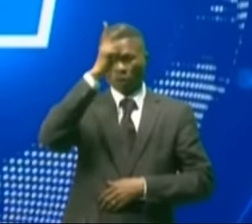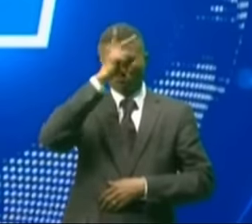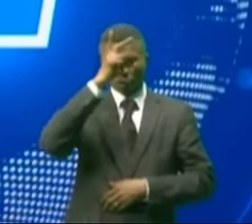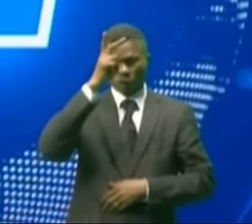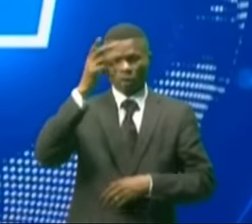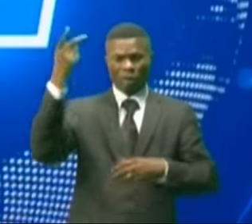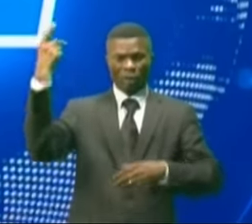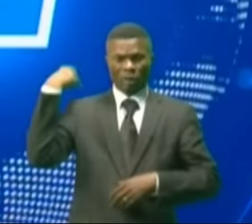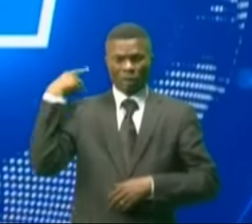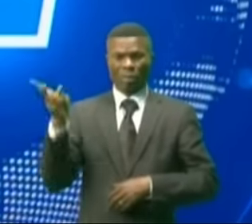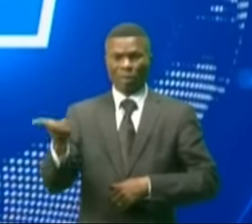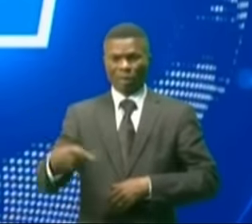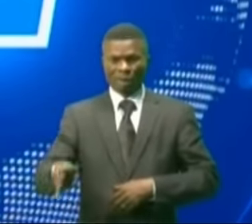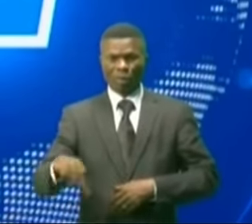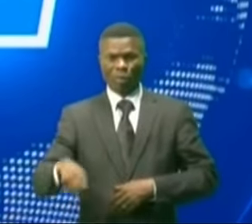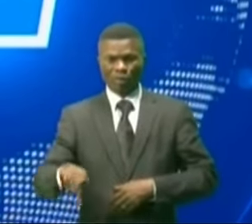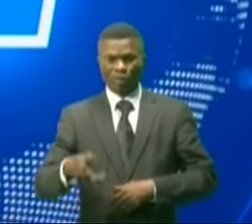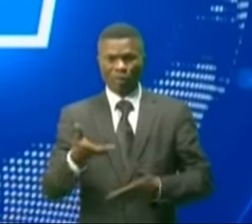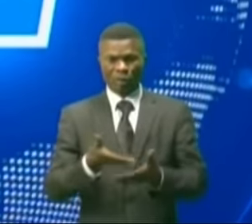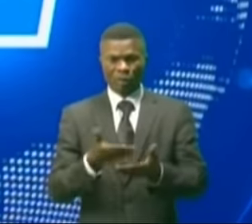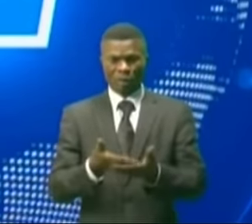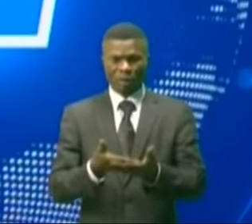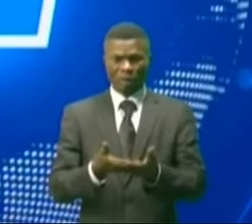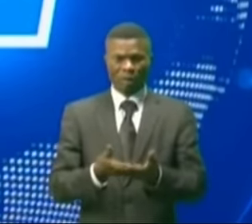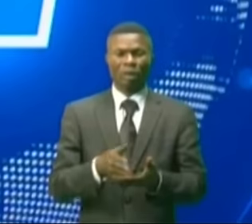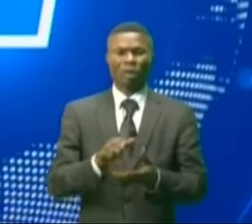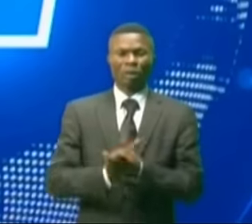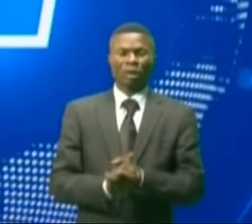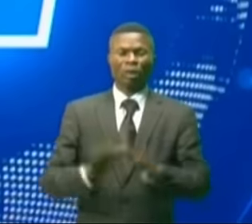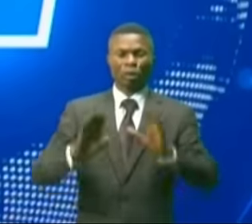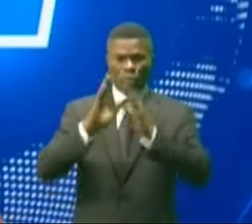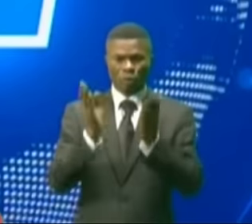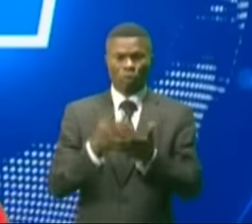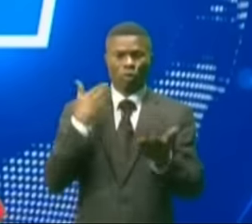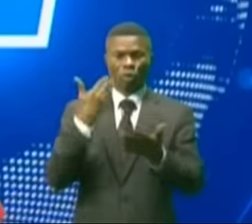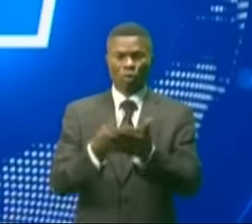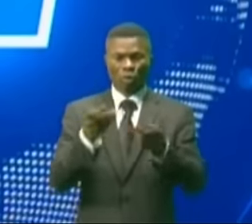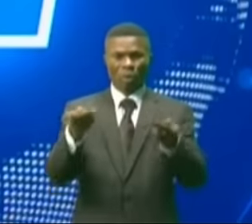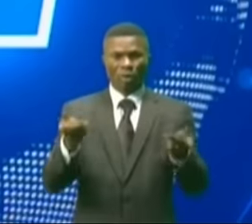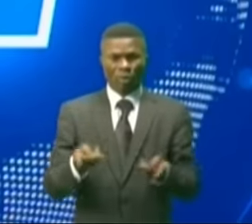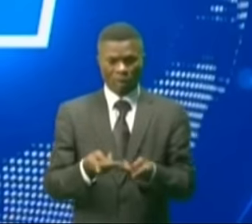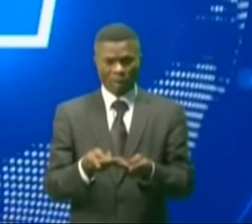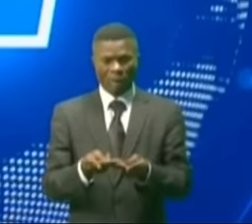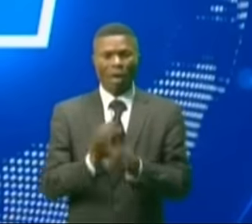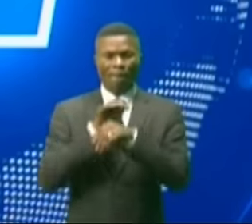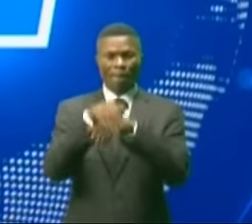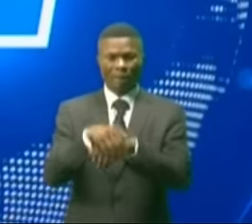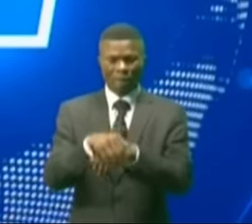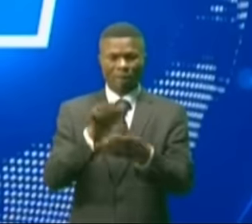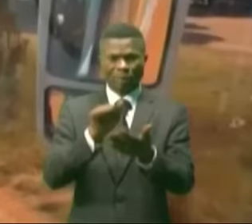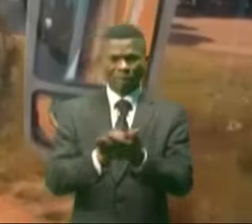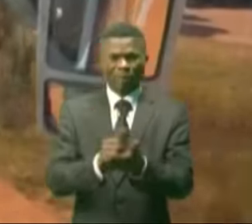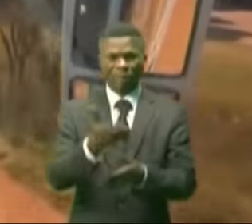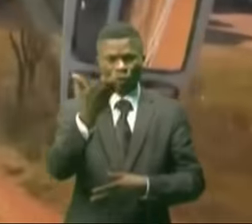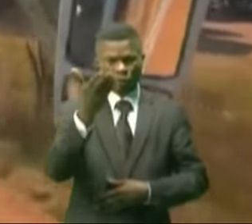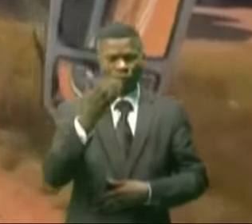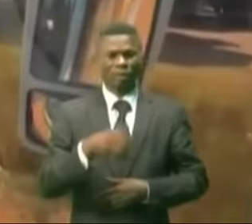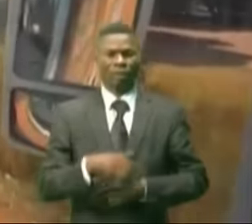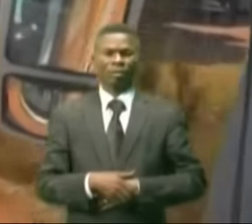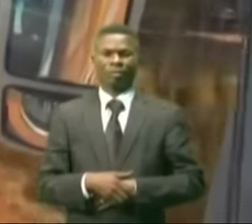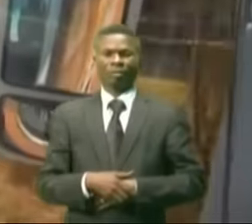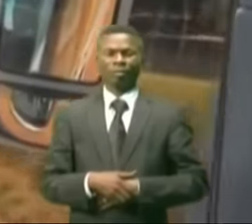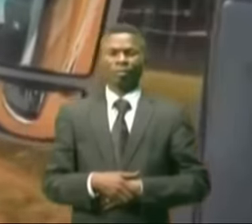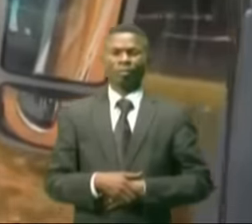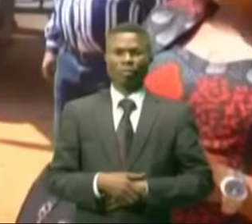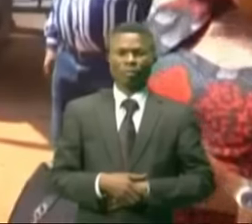honorables députés provinciaux sont arrivés sur place pour y prendre part. Dans le cadre de